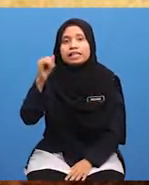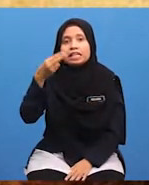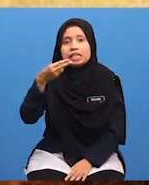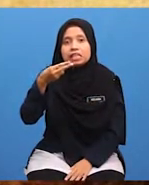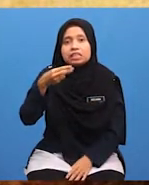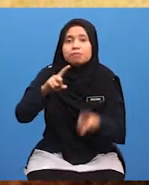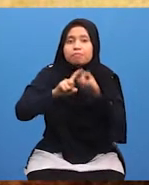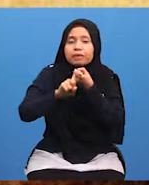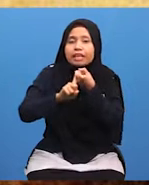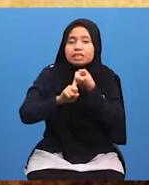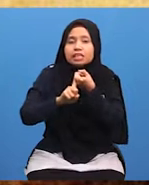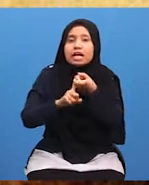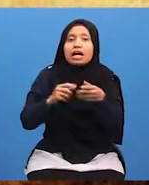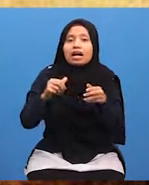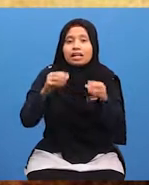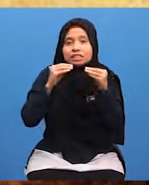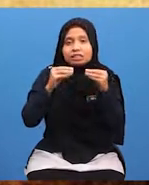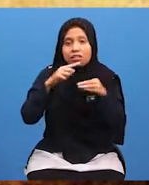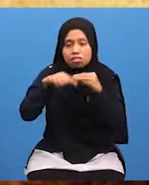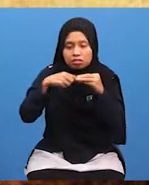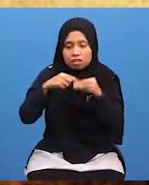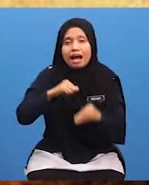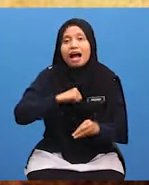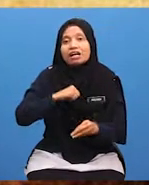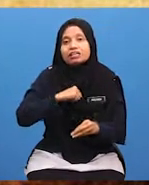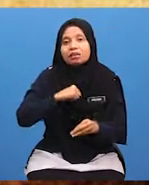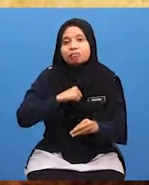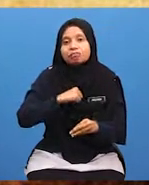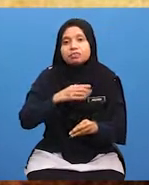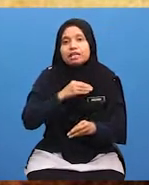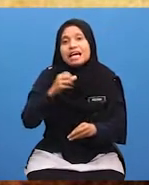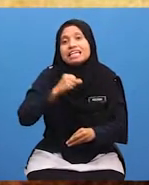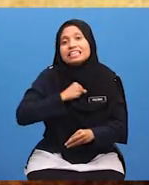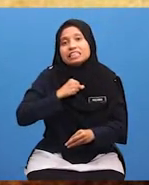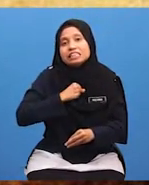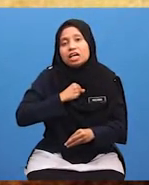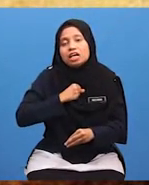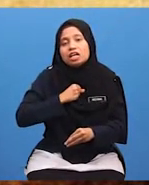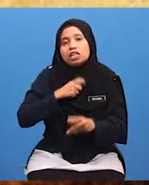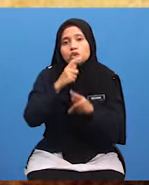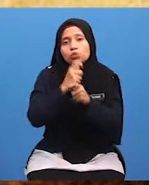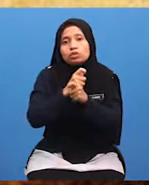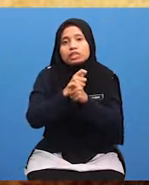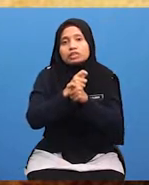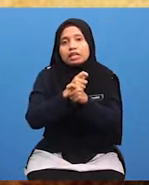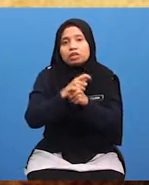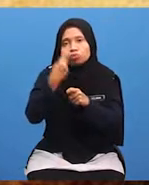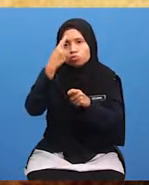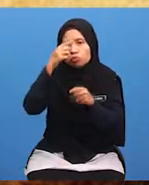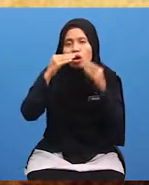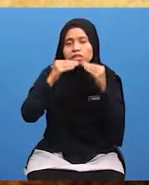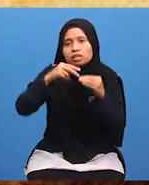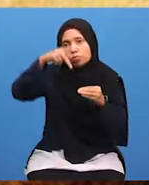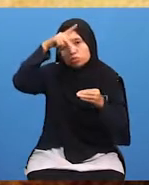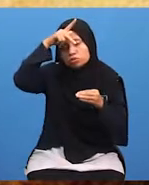berkaitan dengan budi pekerti, adab-adab dan juga sasiah. Mereka ditugaskan mengajar putera-putera khalifah